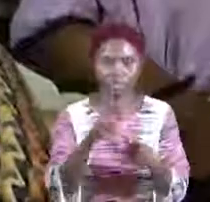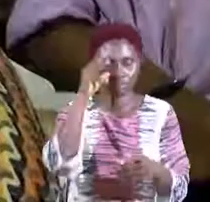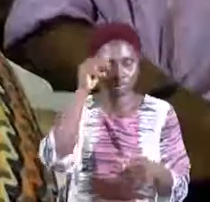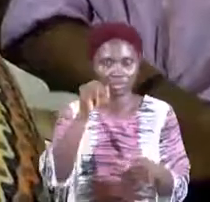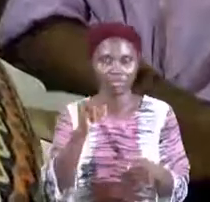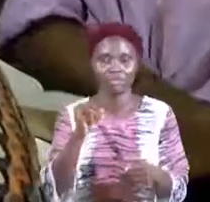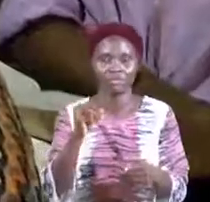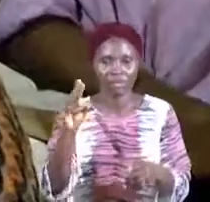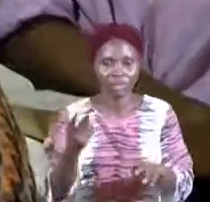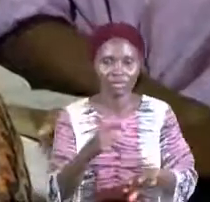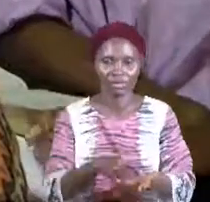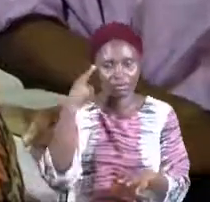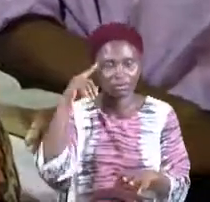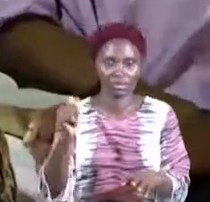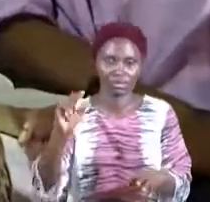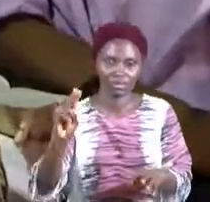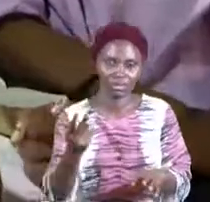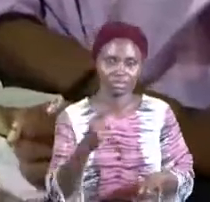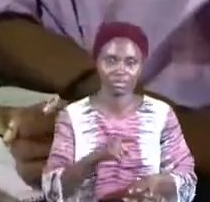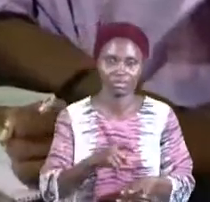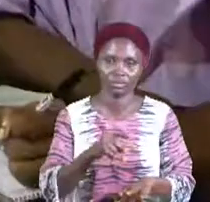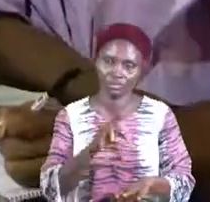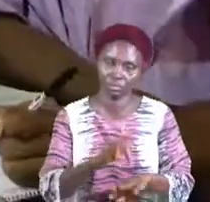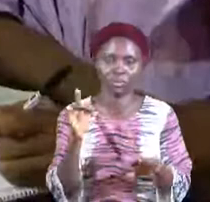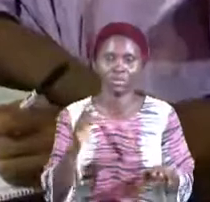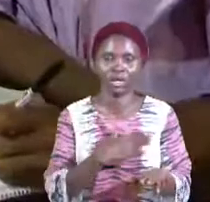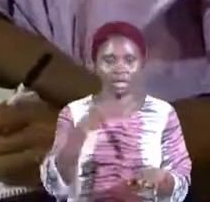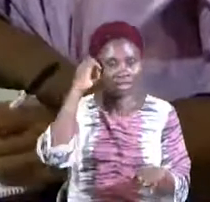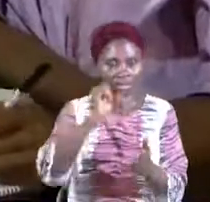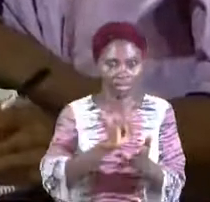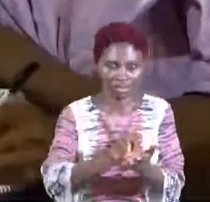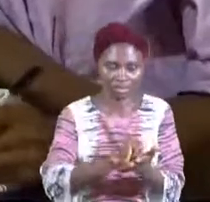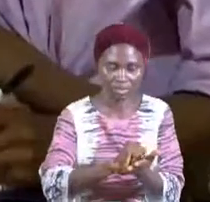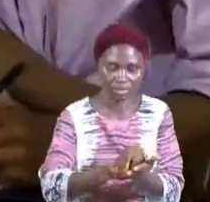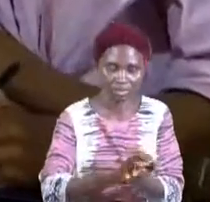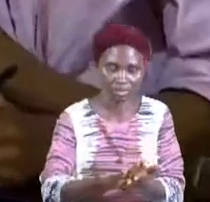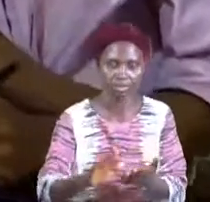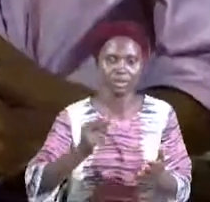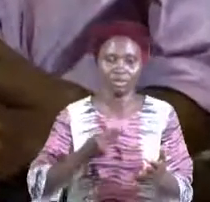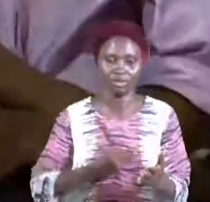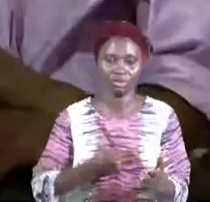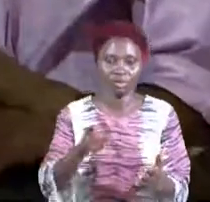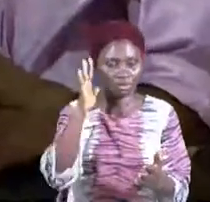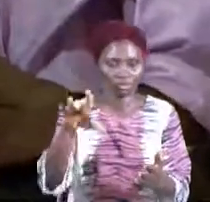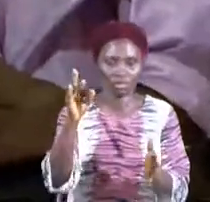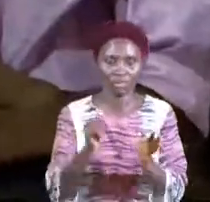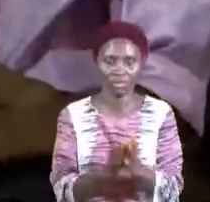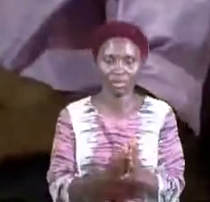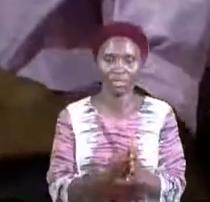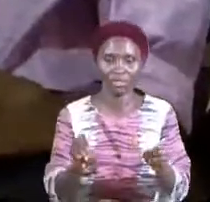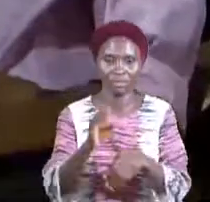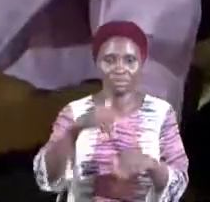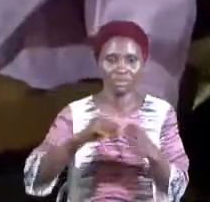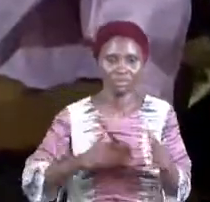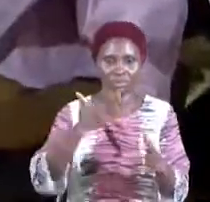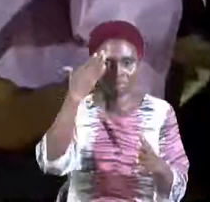touche, et il nous sanctifie. Vous verrez que même dans la réception de la